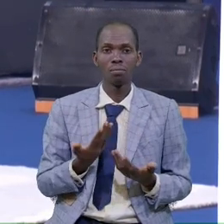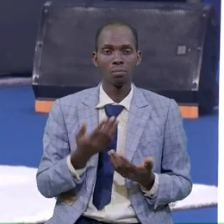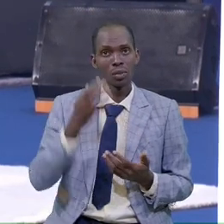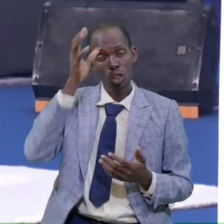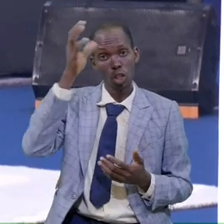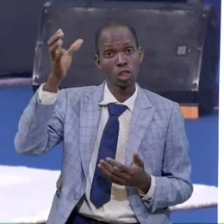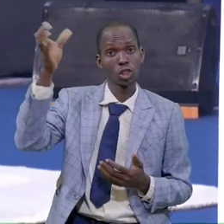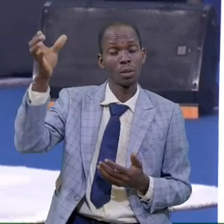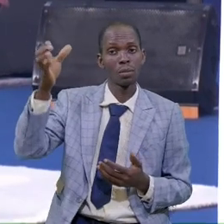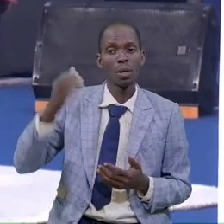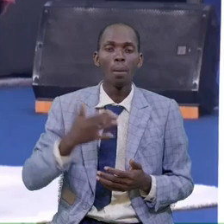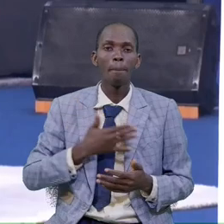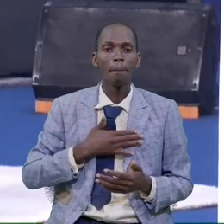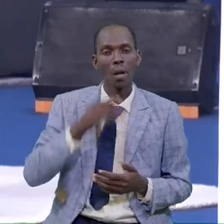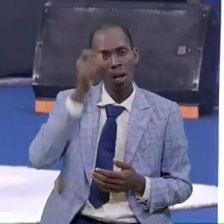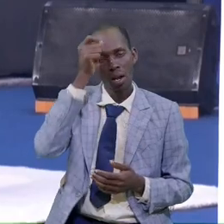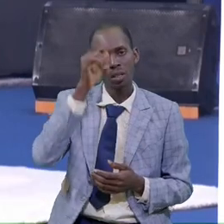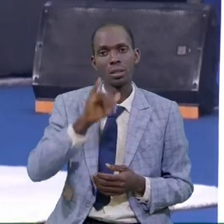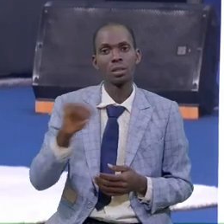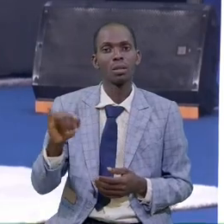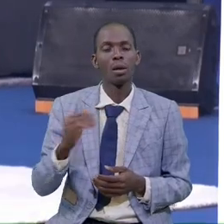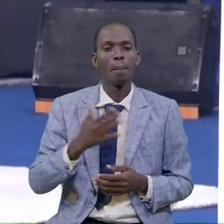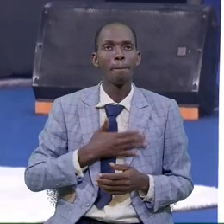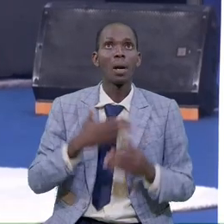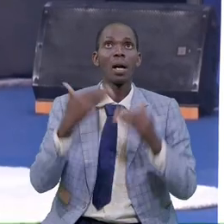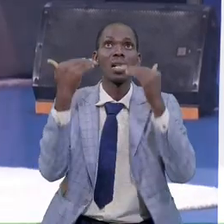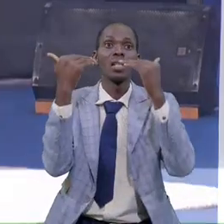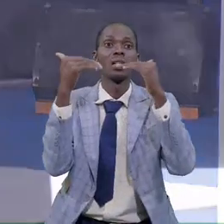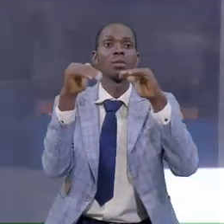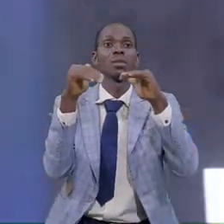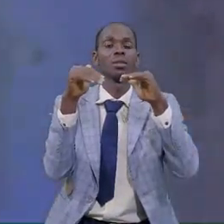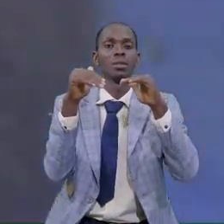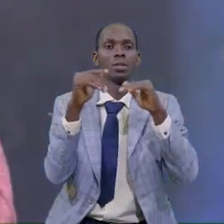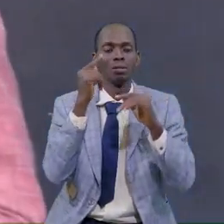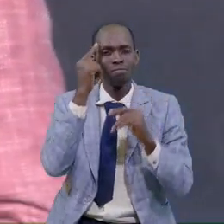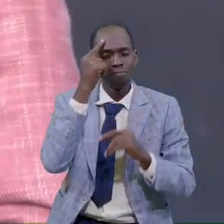ma compréhension, mes limitations,